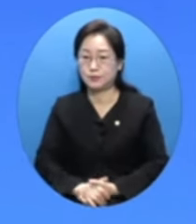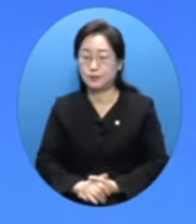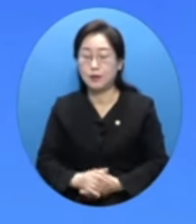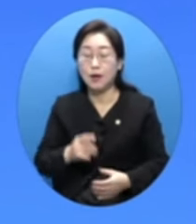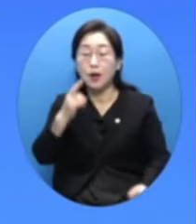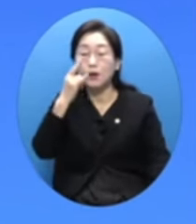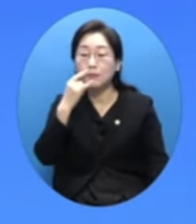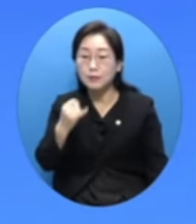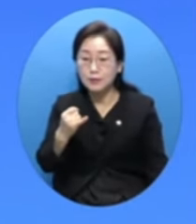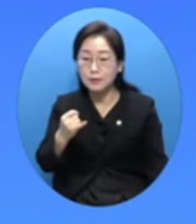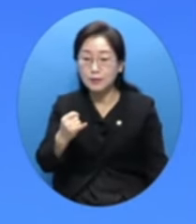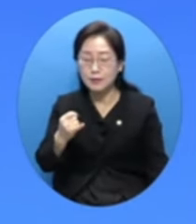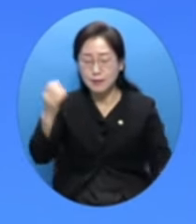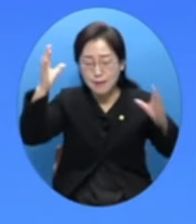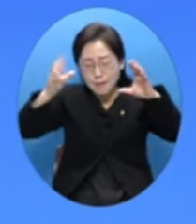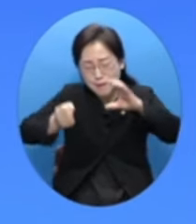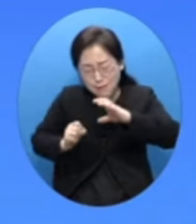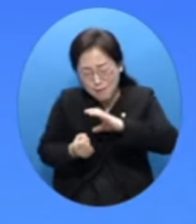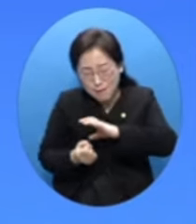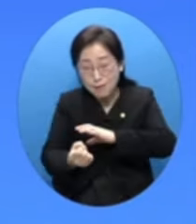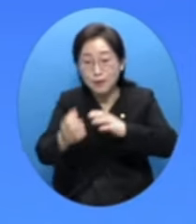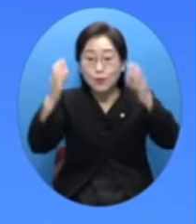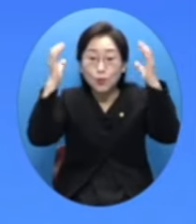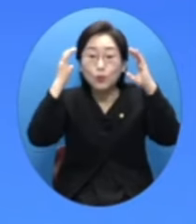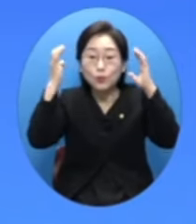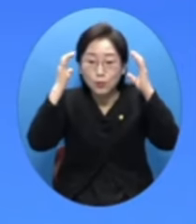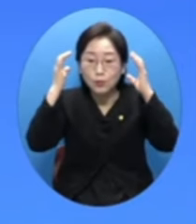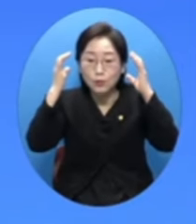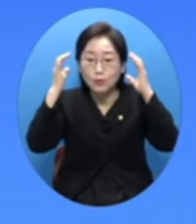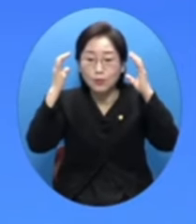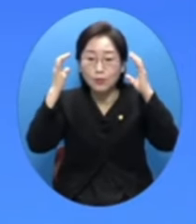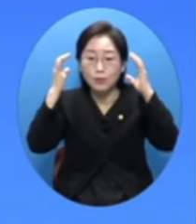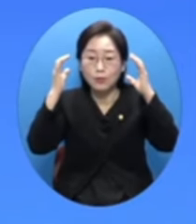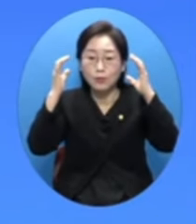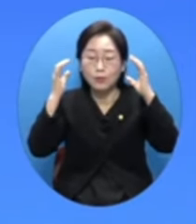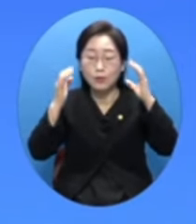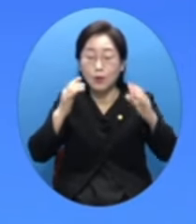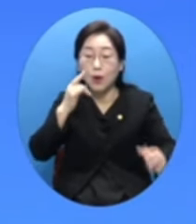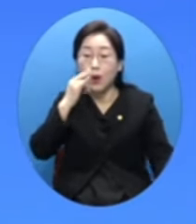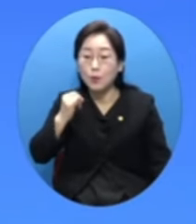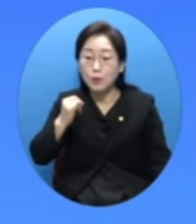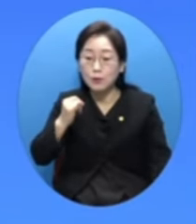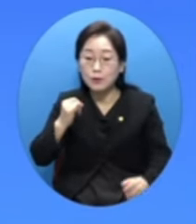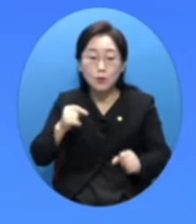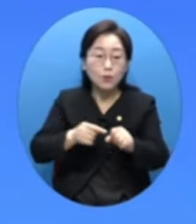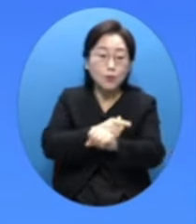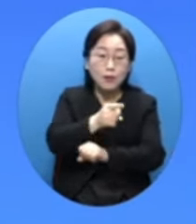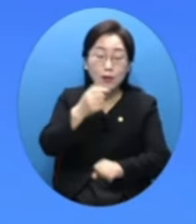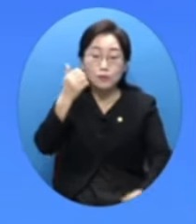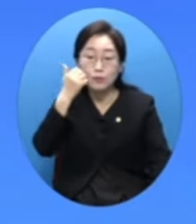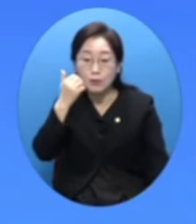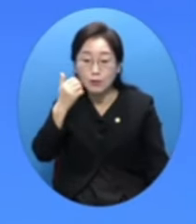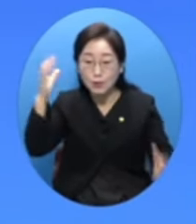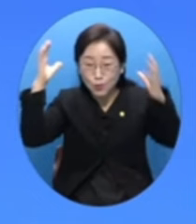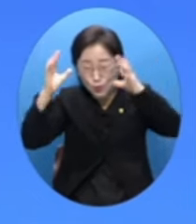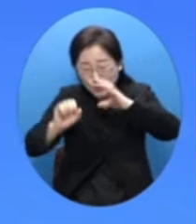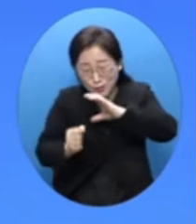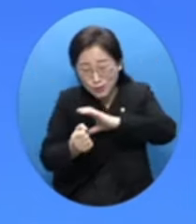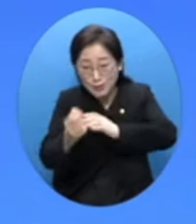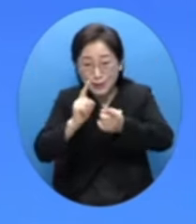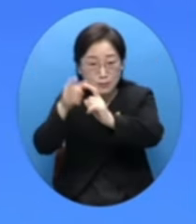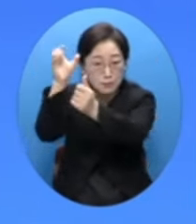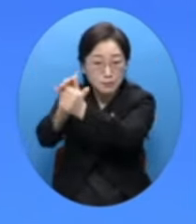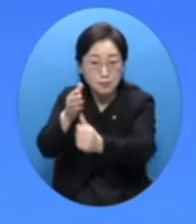어머님의 산고의 고통을 아이를 낳는 어머니 외에는 그 고통을 다른 사람이 대신할